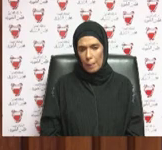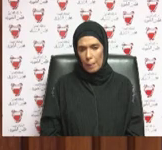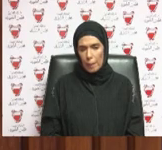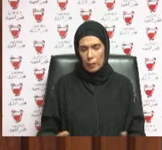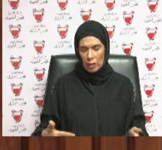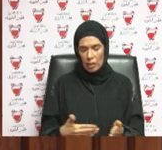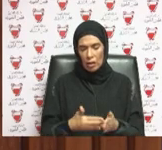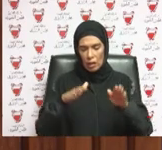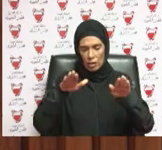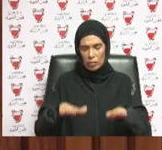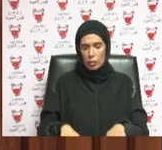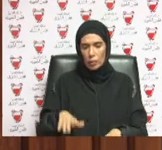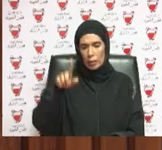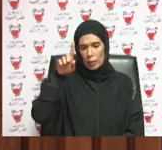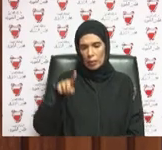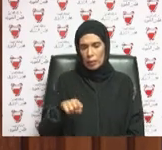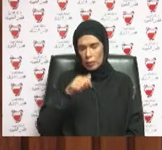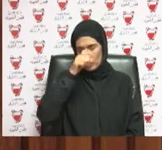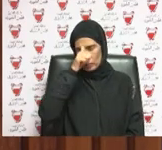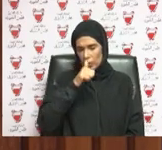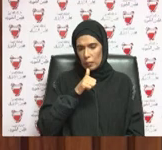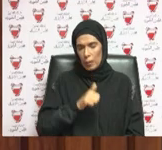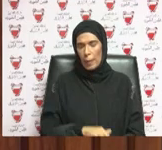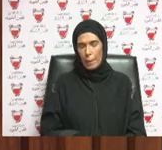أختتم هذه الجلسة الحزينة، كان